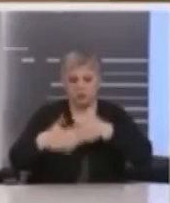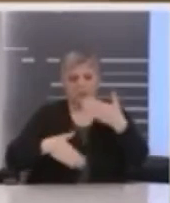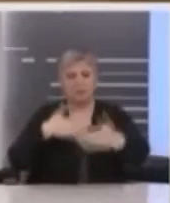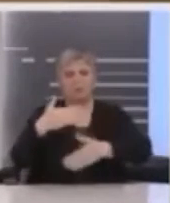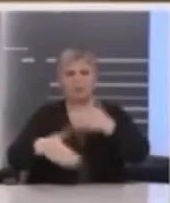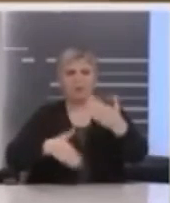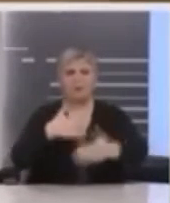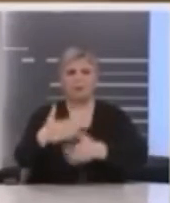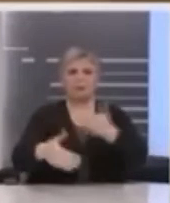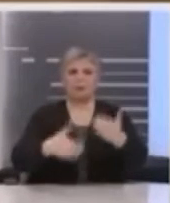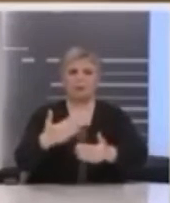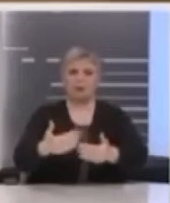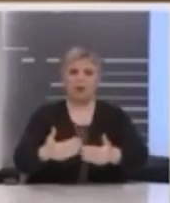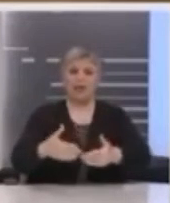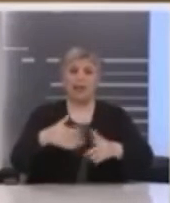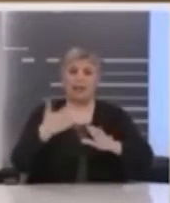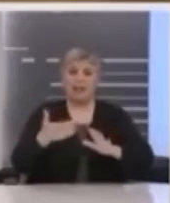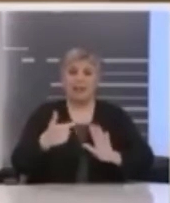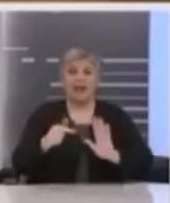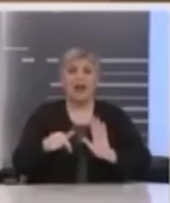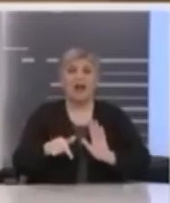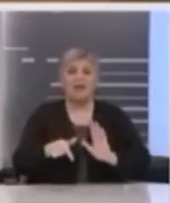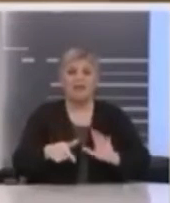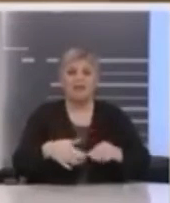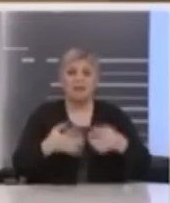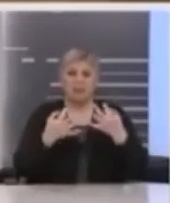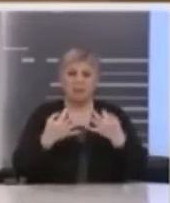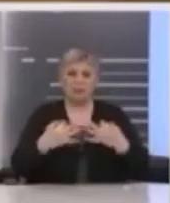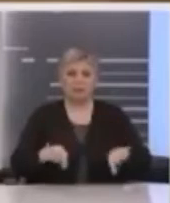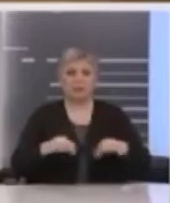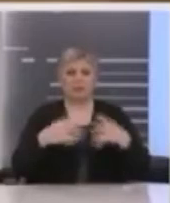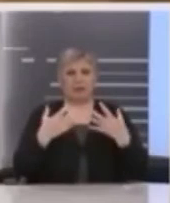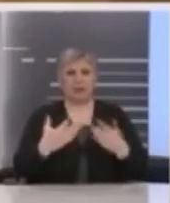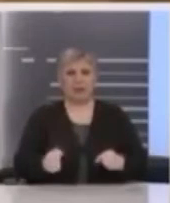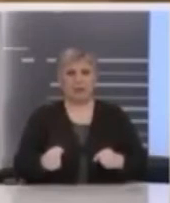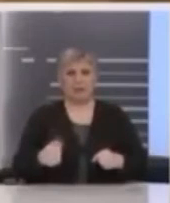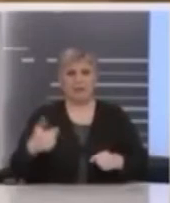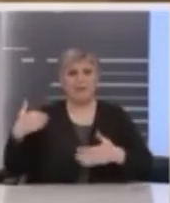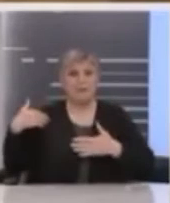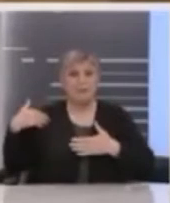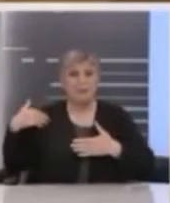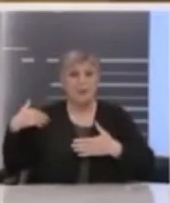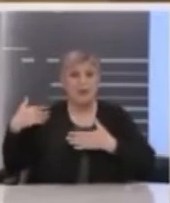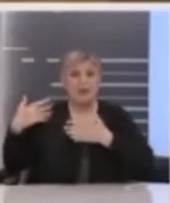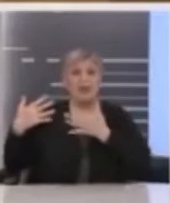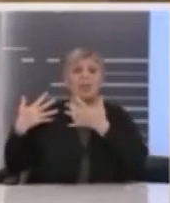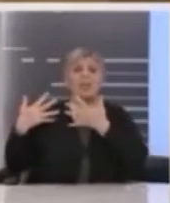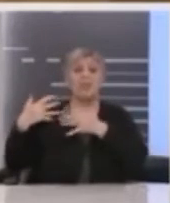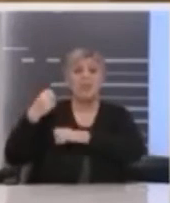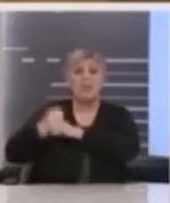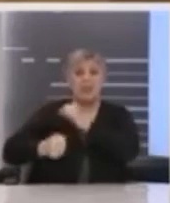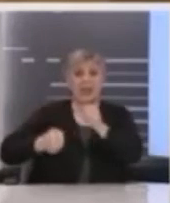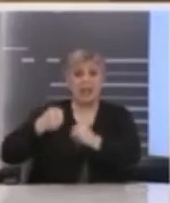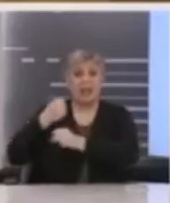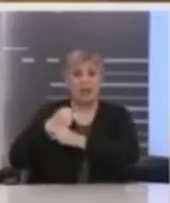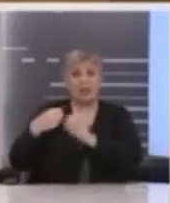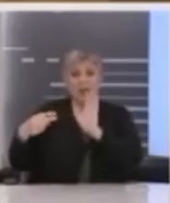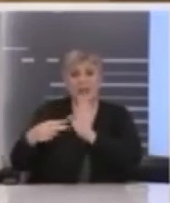το τεράστιο επενδυτικό κενό που έχει δημιουργηθεί τα τελευταία 10 χρόνια από το